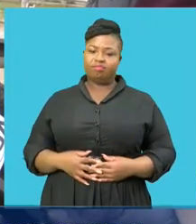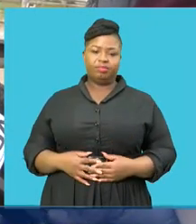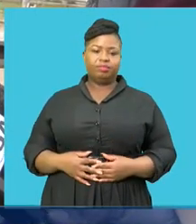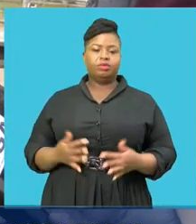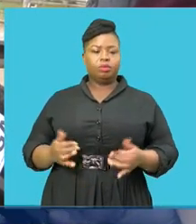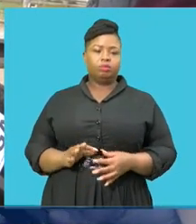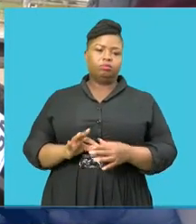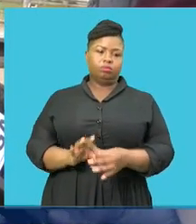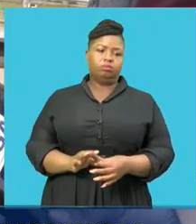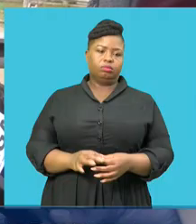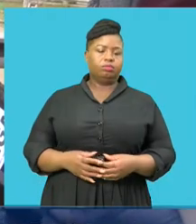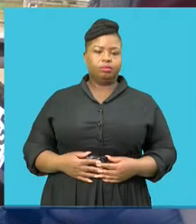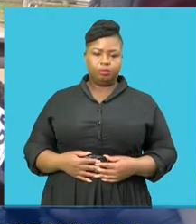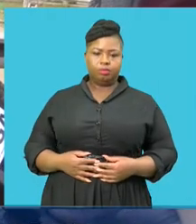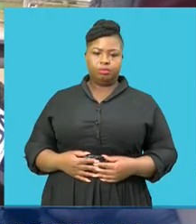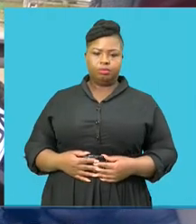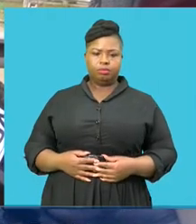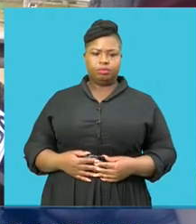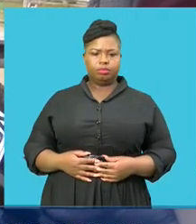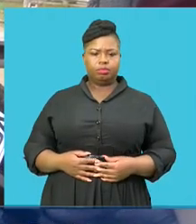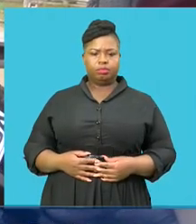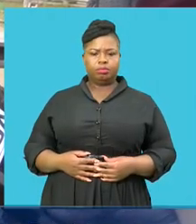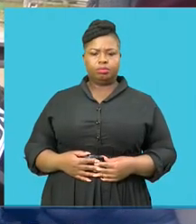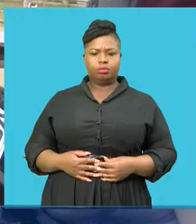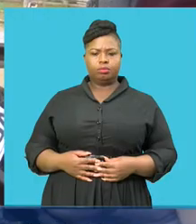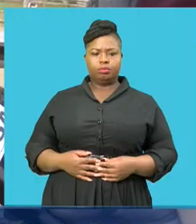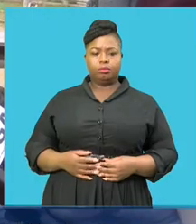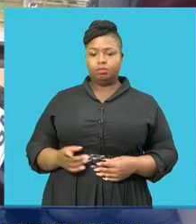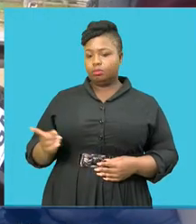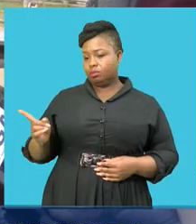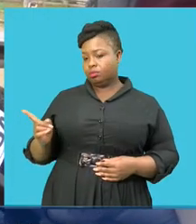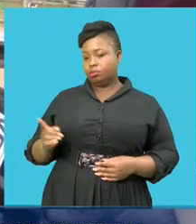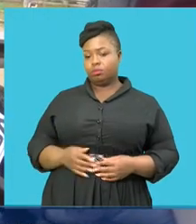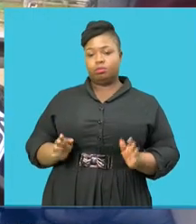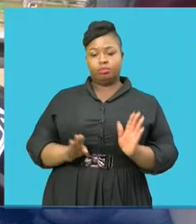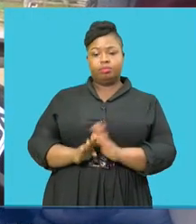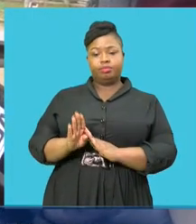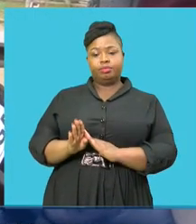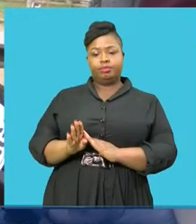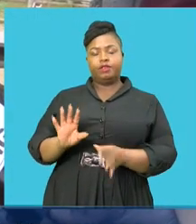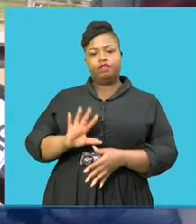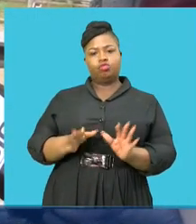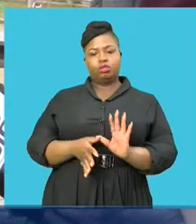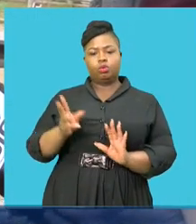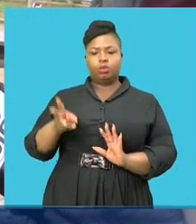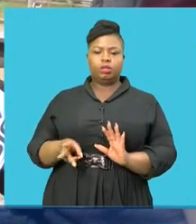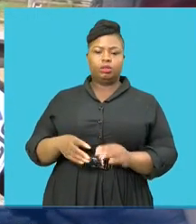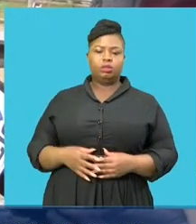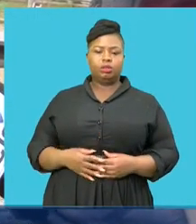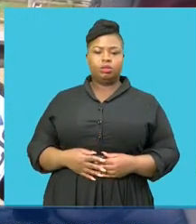we are committing in the improvement of the infrastructure, as government will